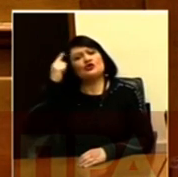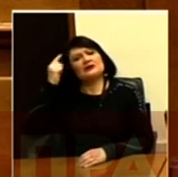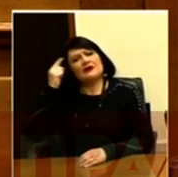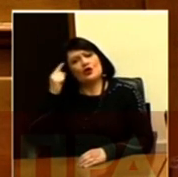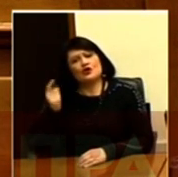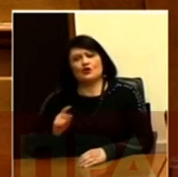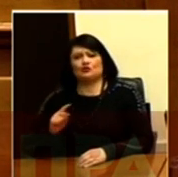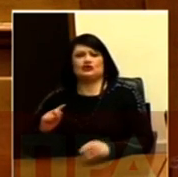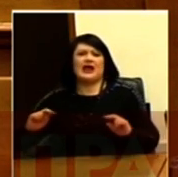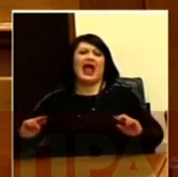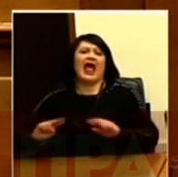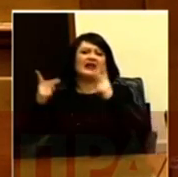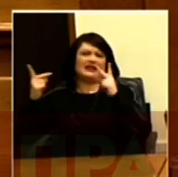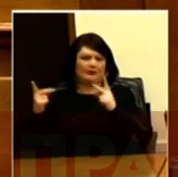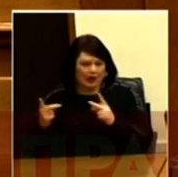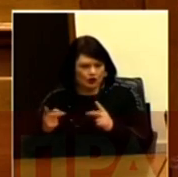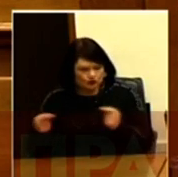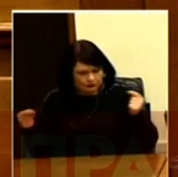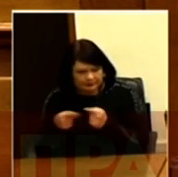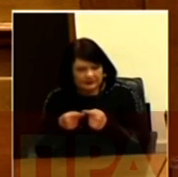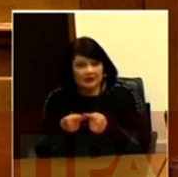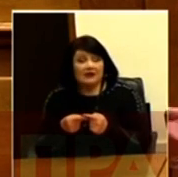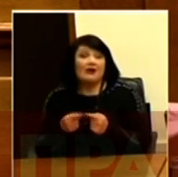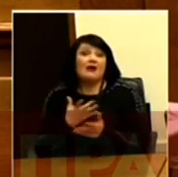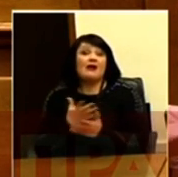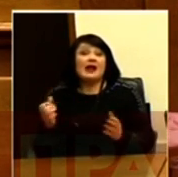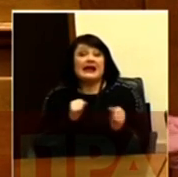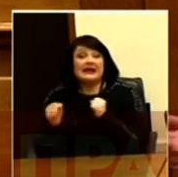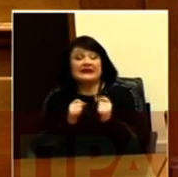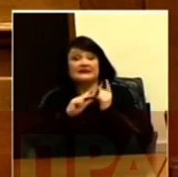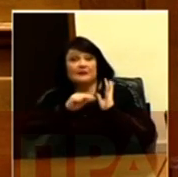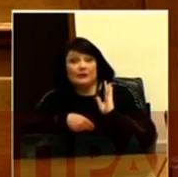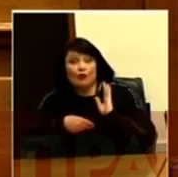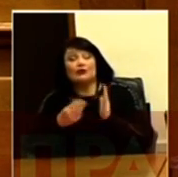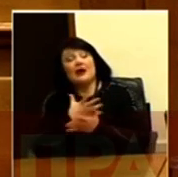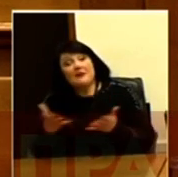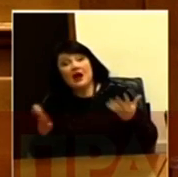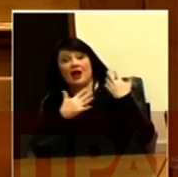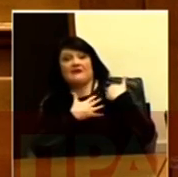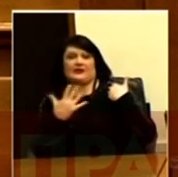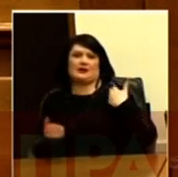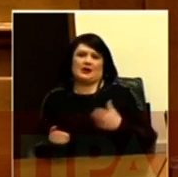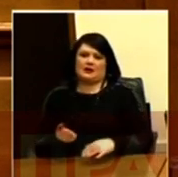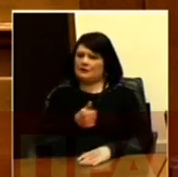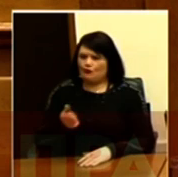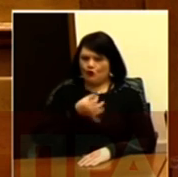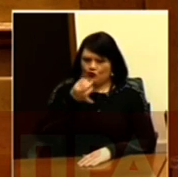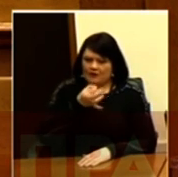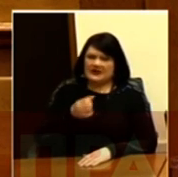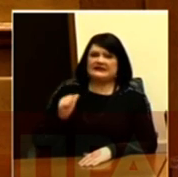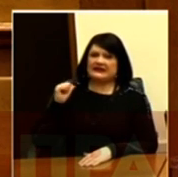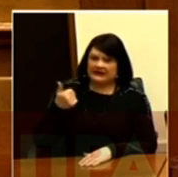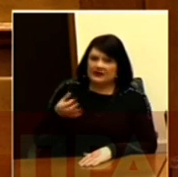αντίπαλος, έχει τεράστιες ευθύνες για την κρίση και τα μνημόνια και πια δεν το λέμε μόνο εμείς. Μόλις